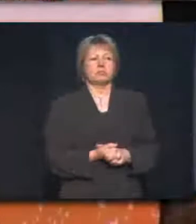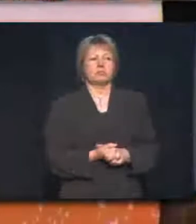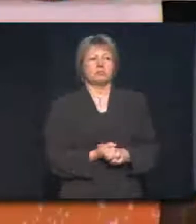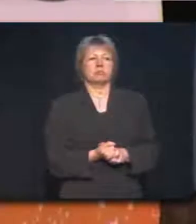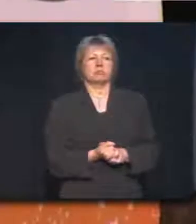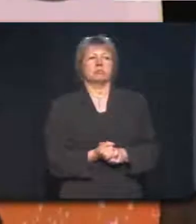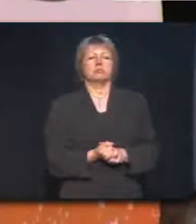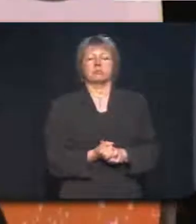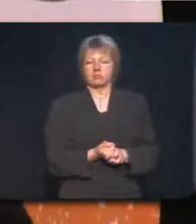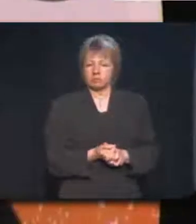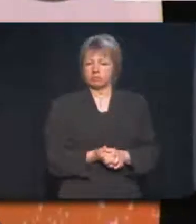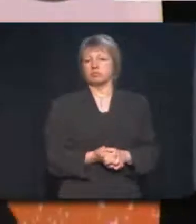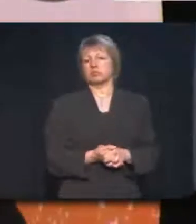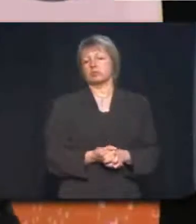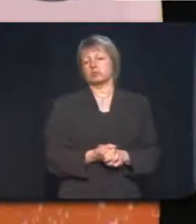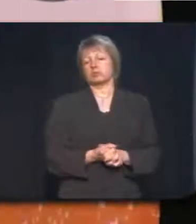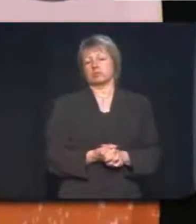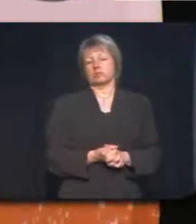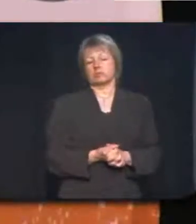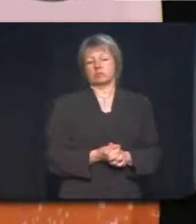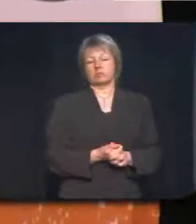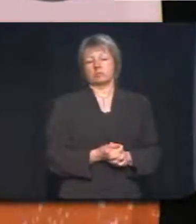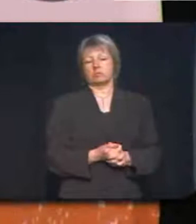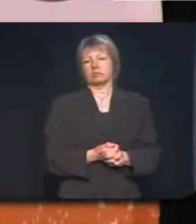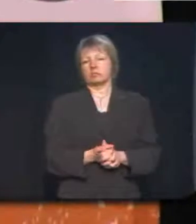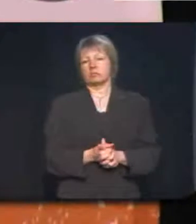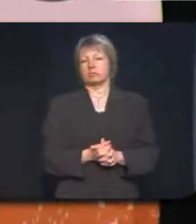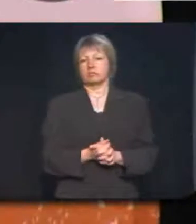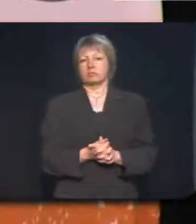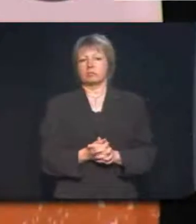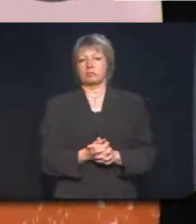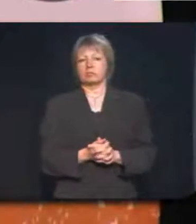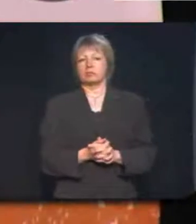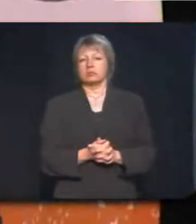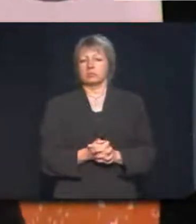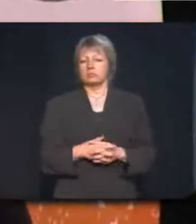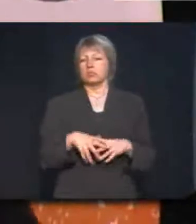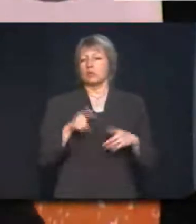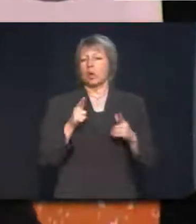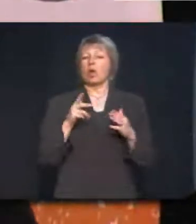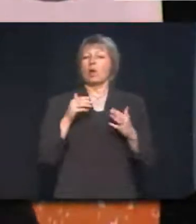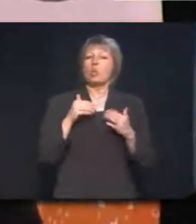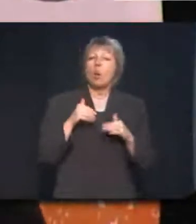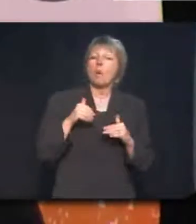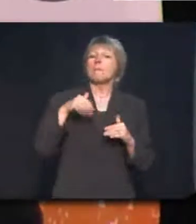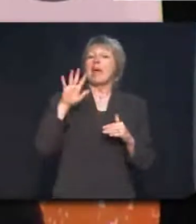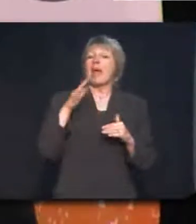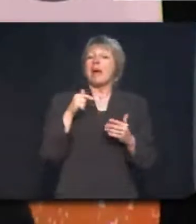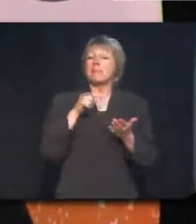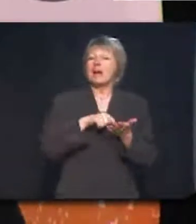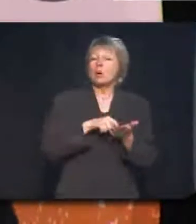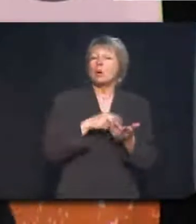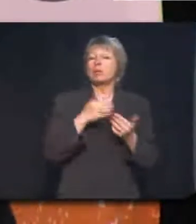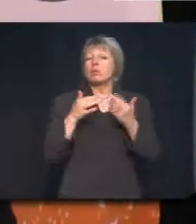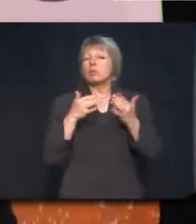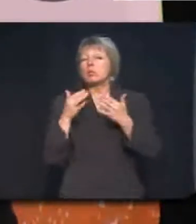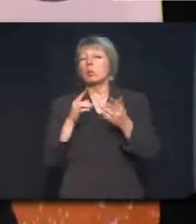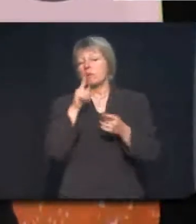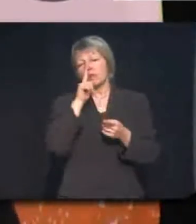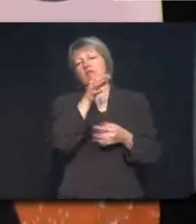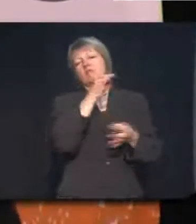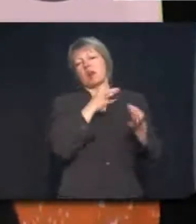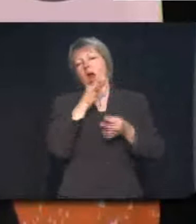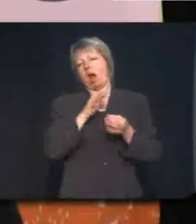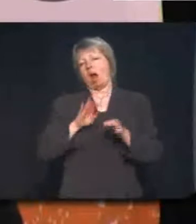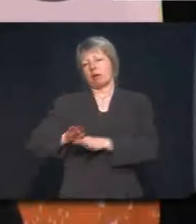gut ich denke weiterführende Begründung zu diesen Punkten würde ich mir dann auch aufheben wenn Fragen kommen wir haben nicht viel Zeit gut